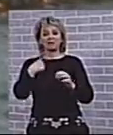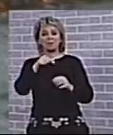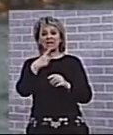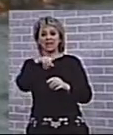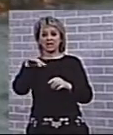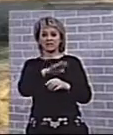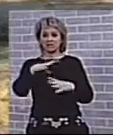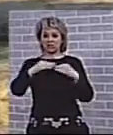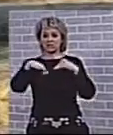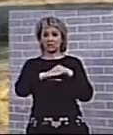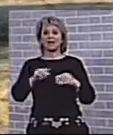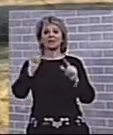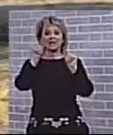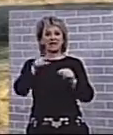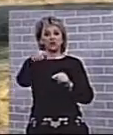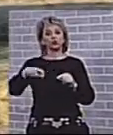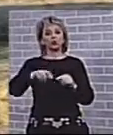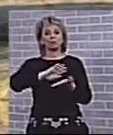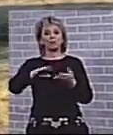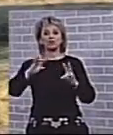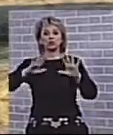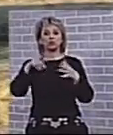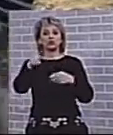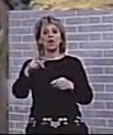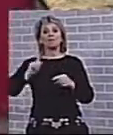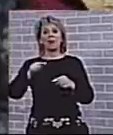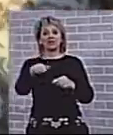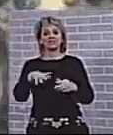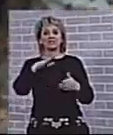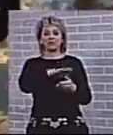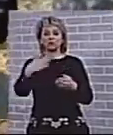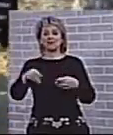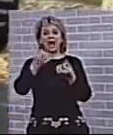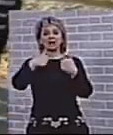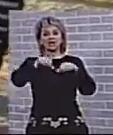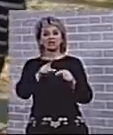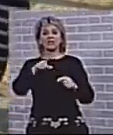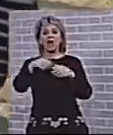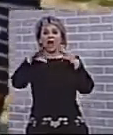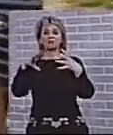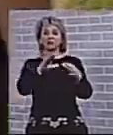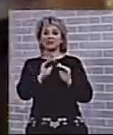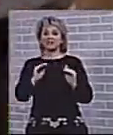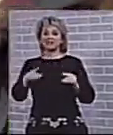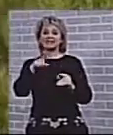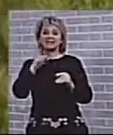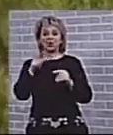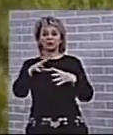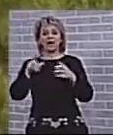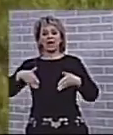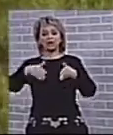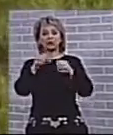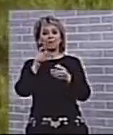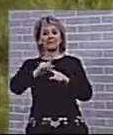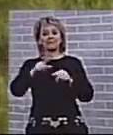российской земле? Добрались на Дон без происшествий. Пограничники с обеих сторон организовали автобусу с детьми «Зеленый коридор» и